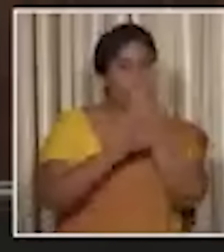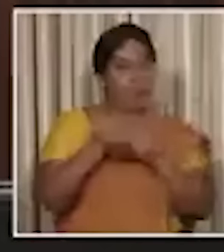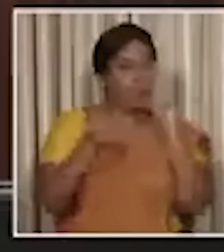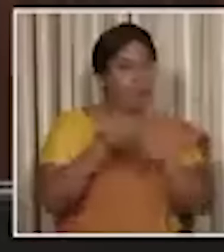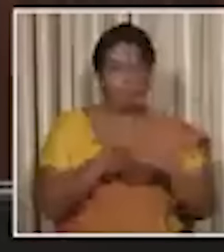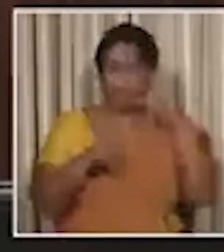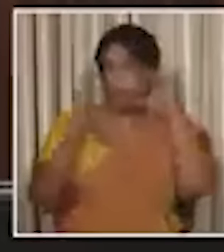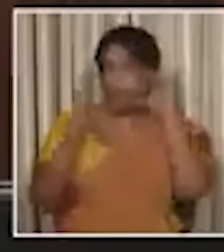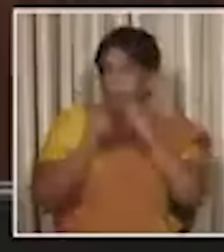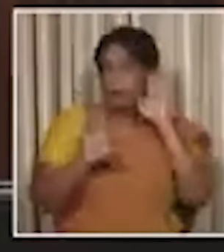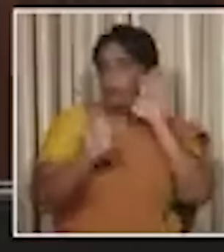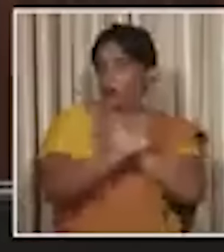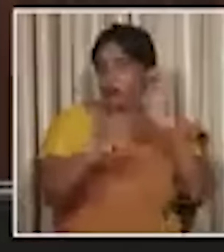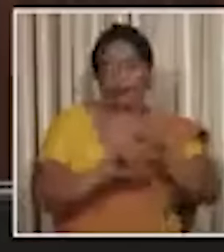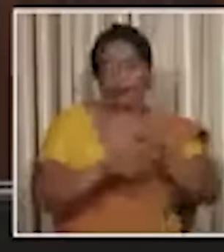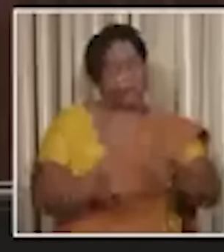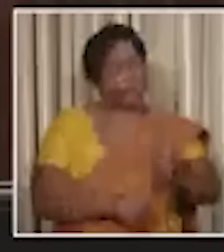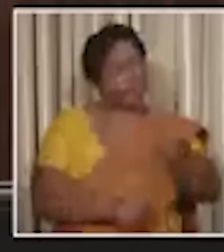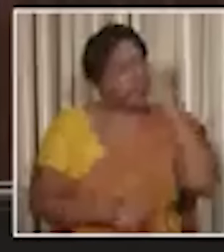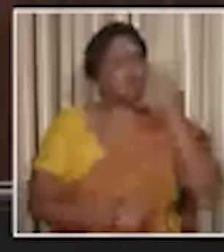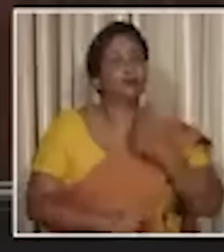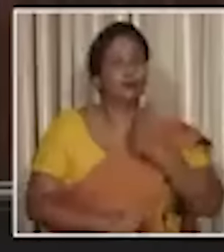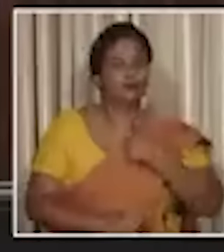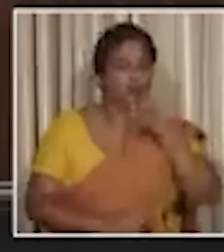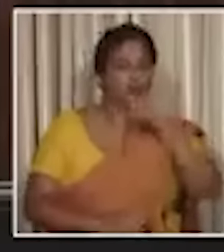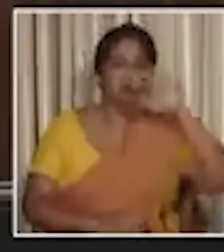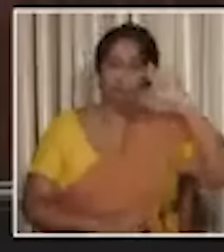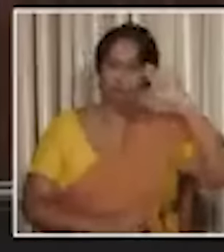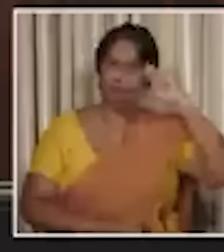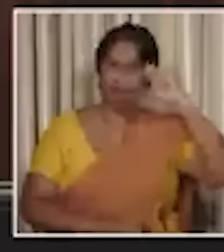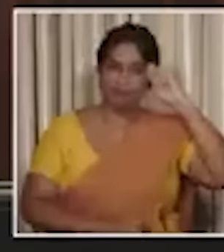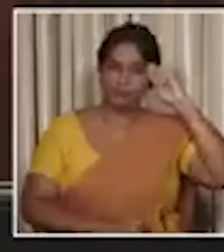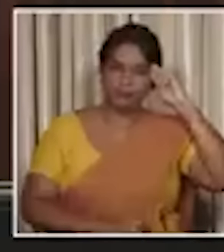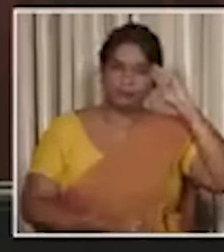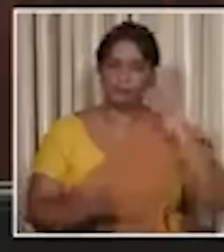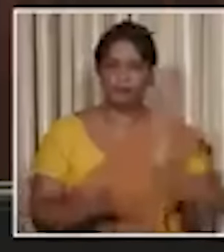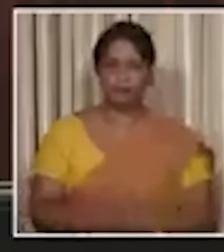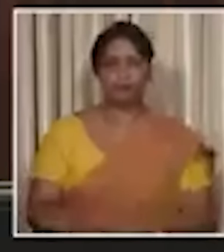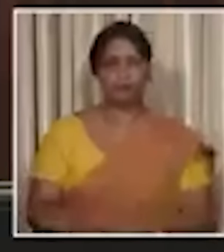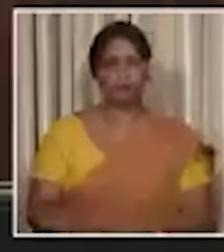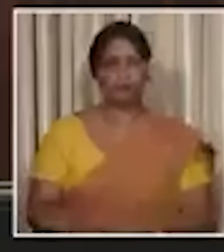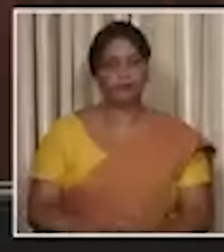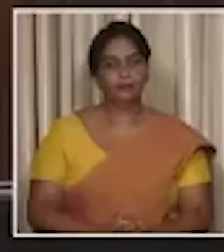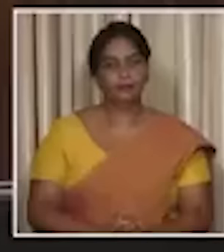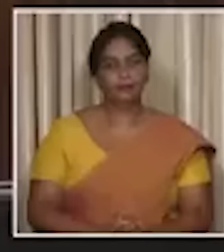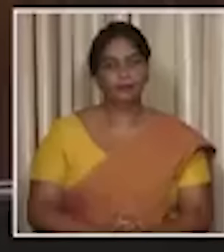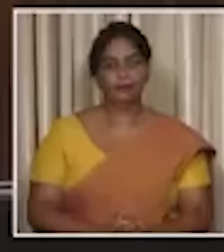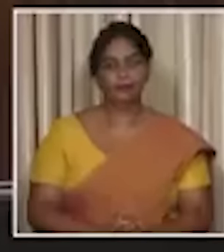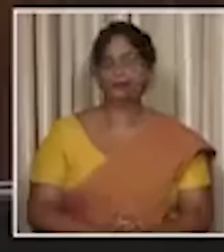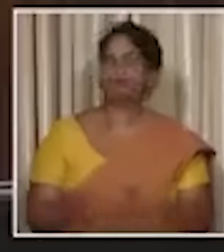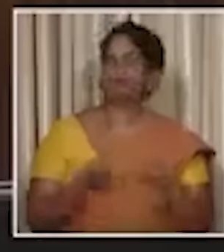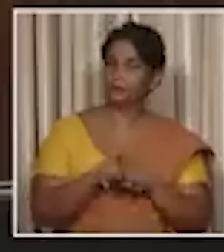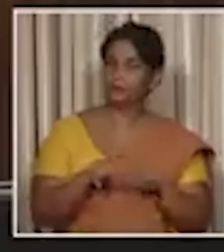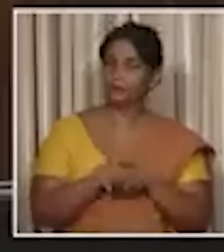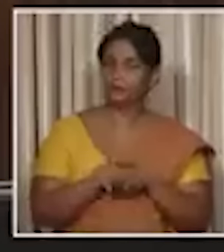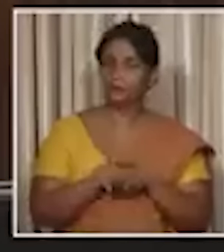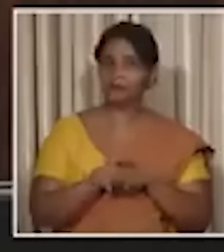தங்களுக்கு ஏதேனும் அநீதி ஏற்பட்டுவிட்டால் சட்டத்துக்கு முன் சென்று நியாயத்தை பெற்றுக்கொள்ள முடியும் என்கின்றதான நம்பிக்கை அவர்கள் மத்தியில்